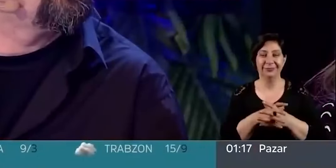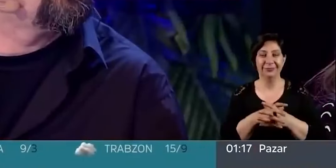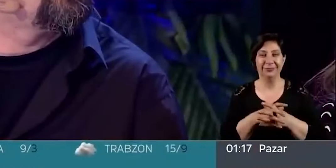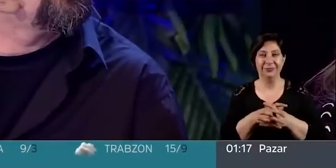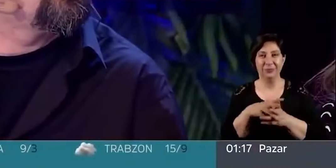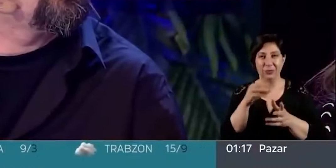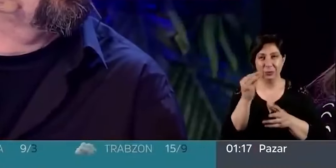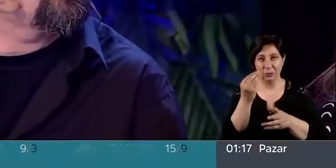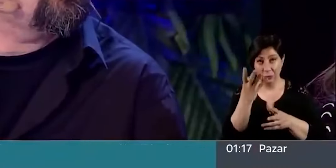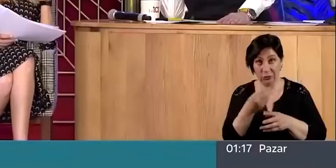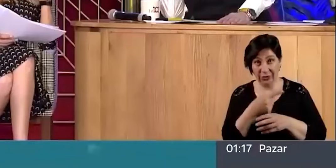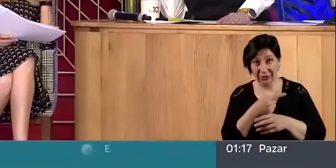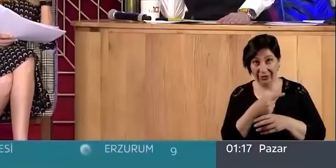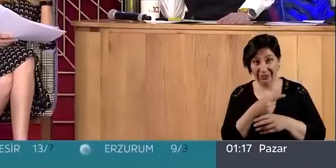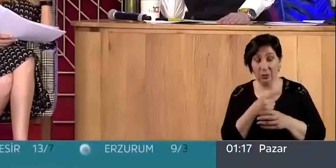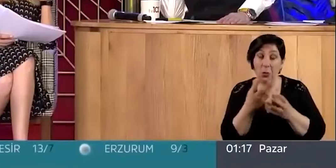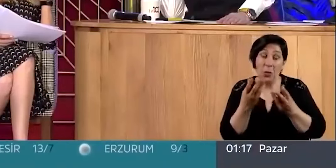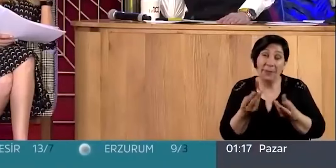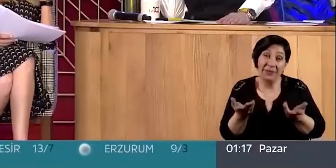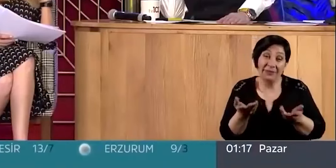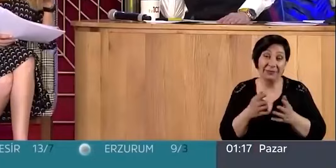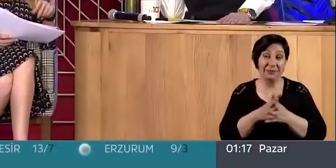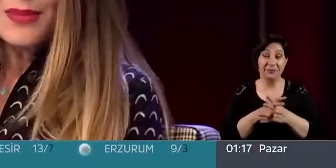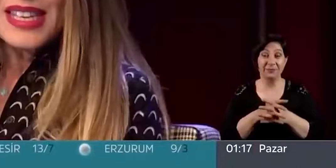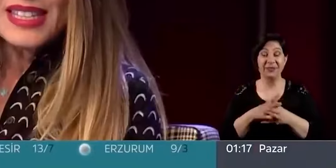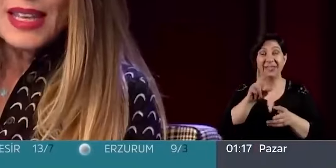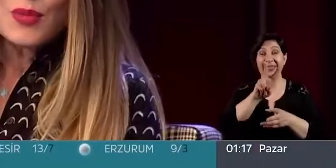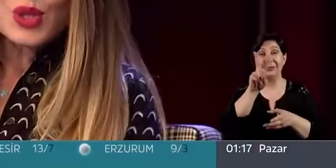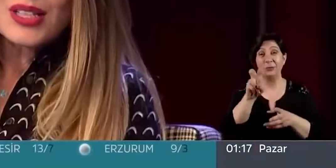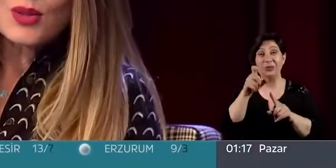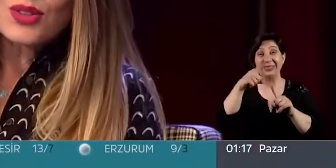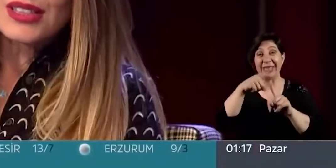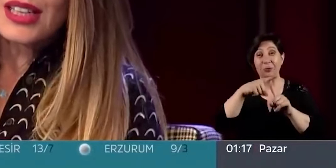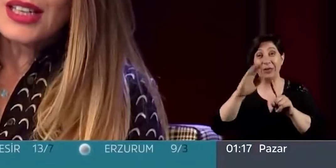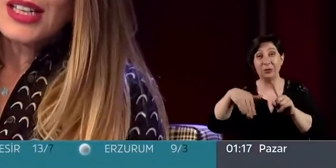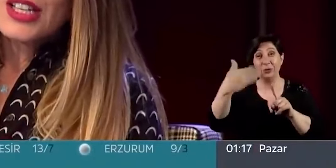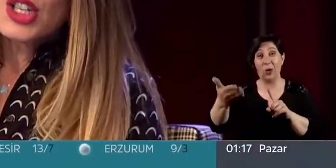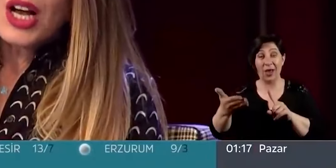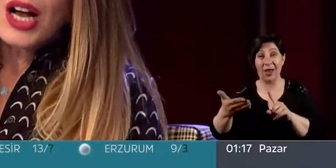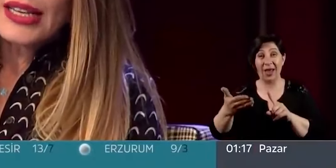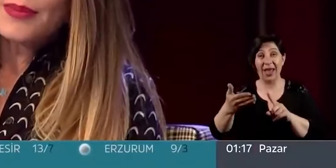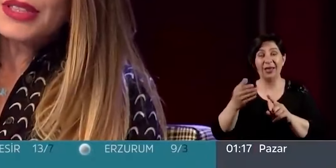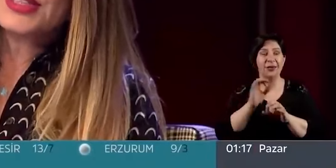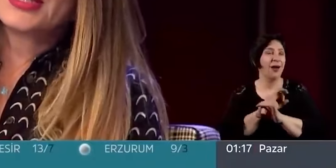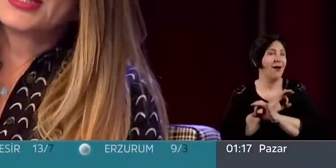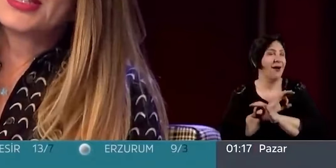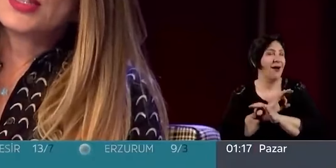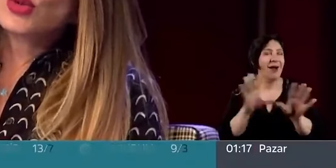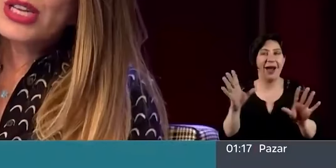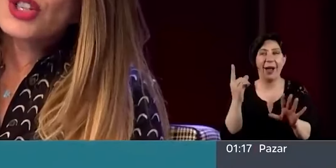bir de çocuğu olacak. Olabilir. Evet. Ve 28 Temmuz'dan sonra da şahane